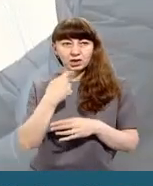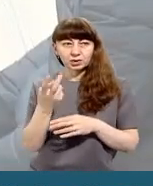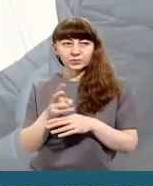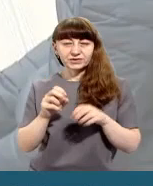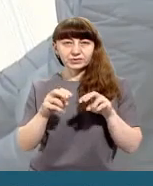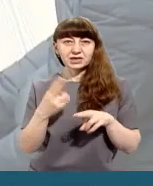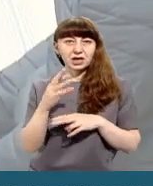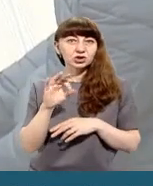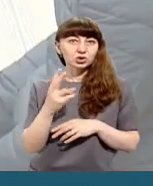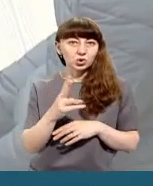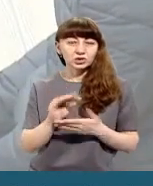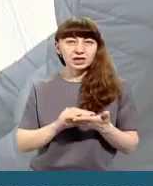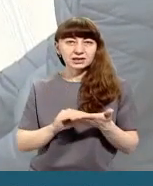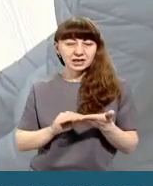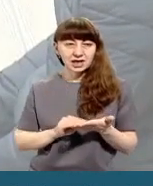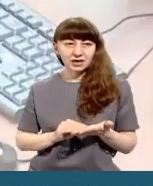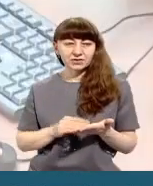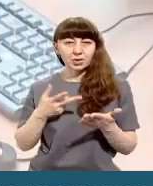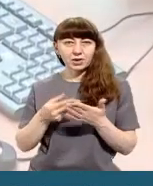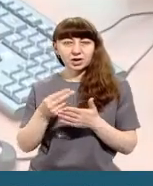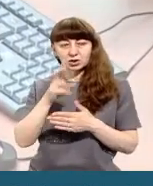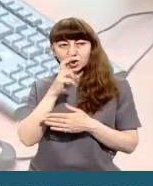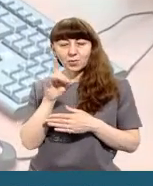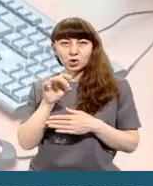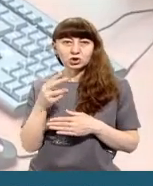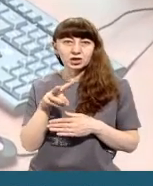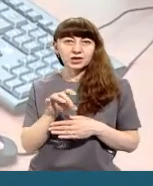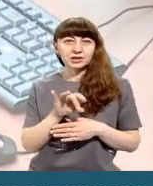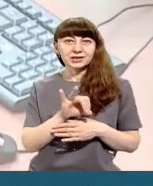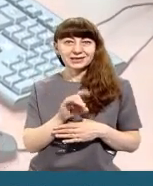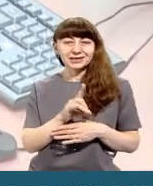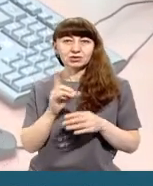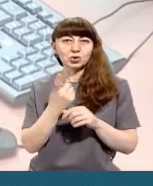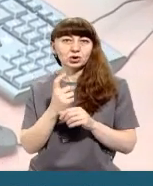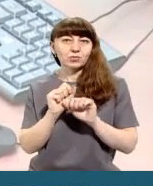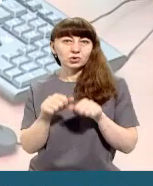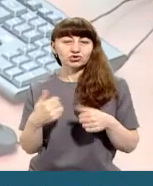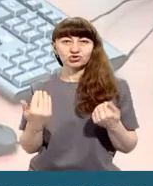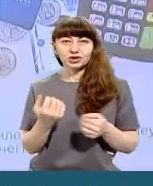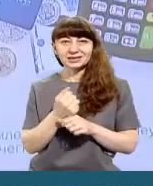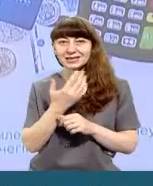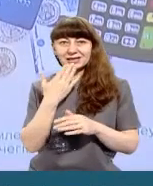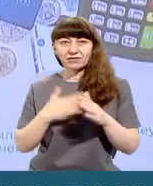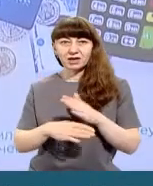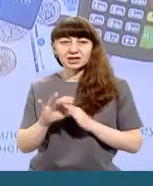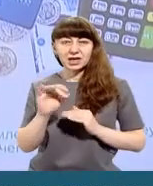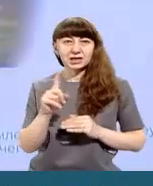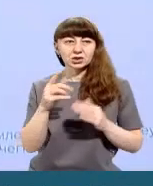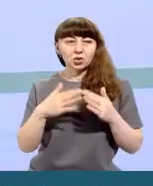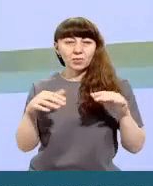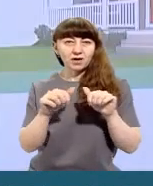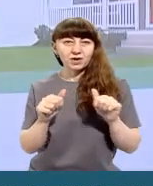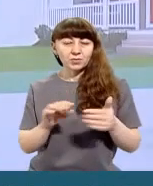в спеццон для оформления заявки и оплаты госпошлины перед сдачей экзамена, то теперь это можно сделать, не выходя из дома. Оформив